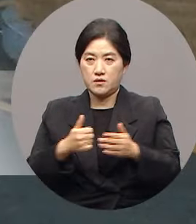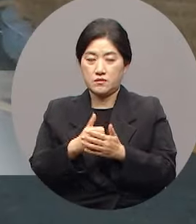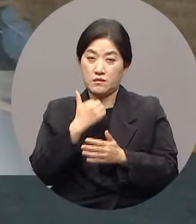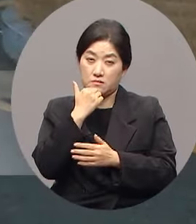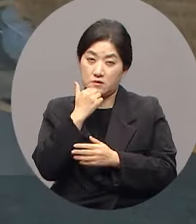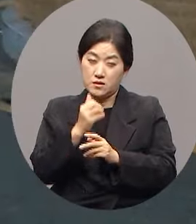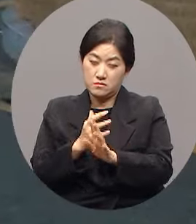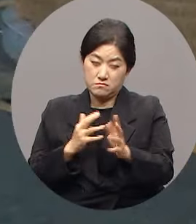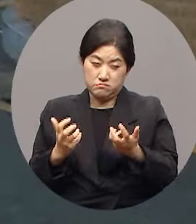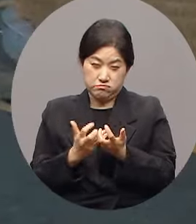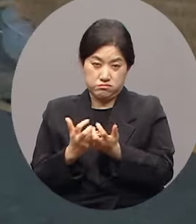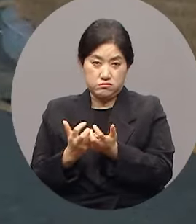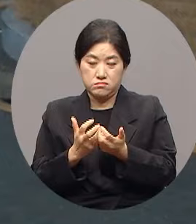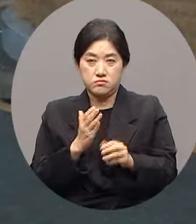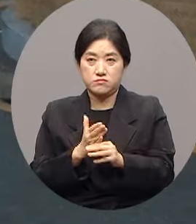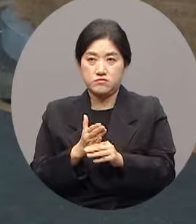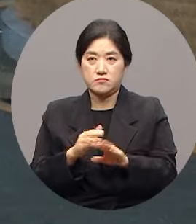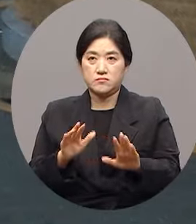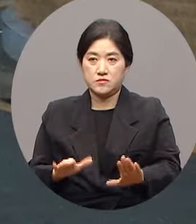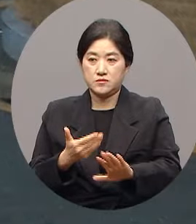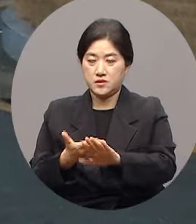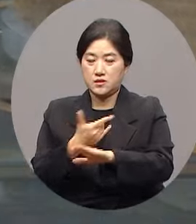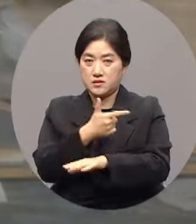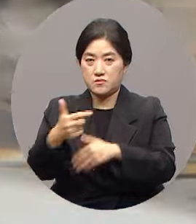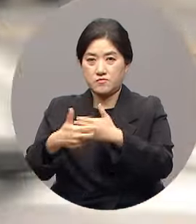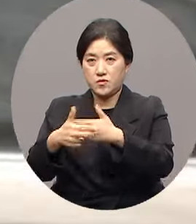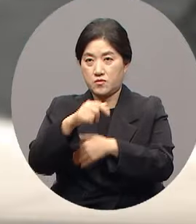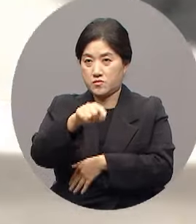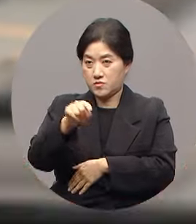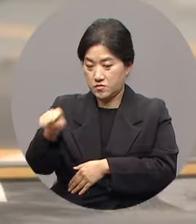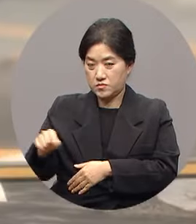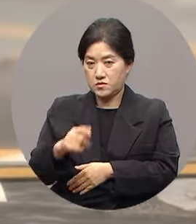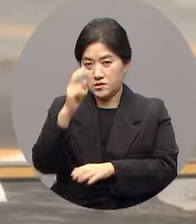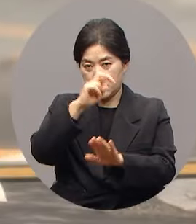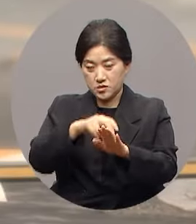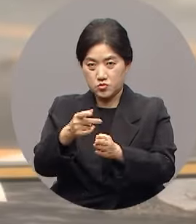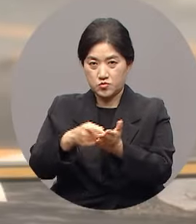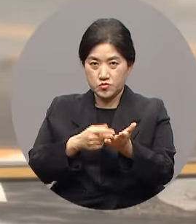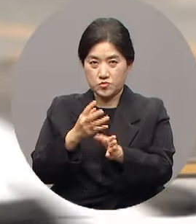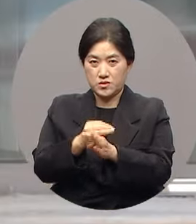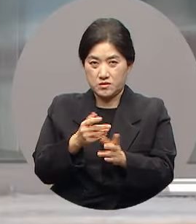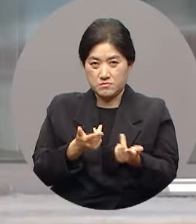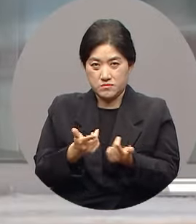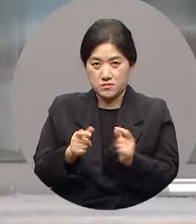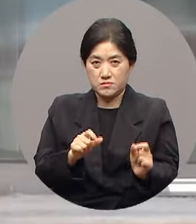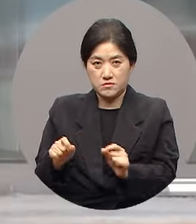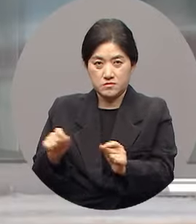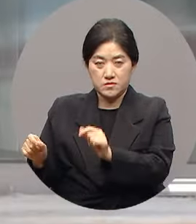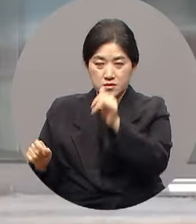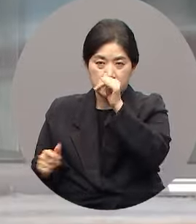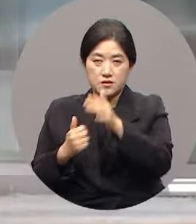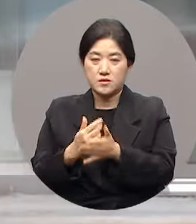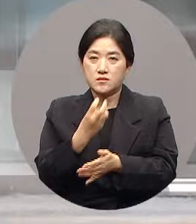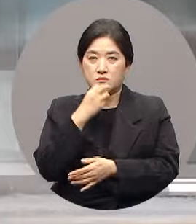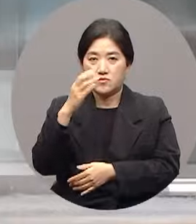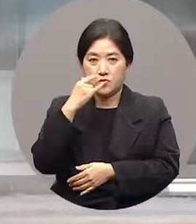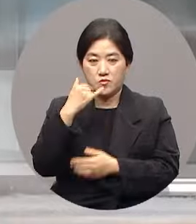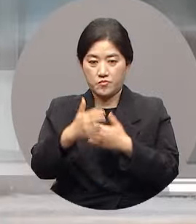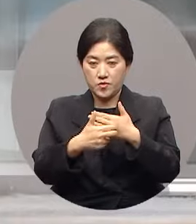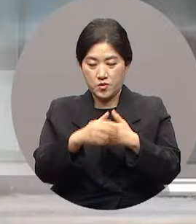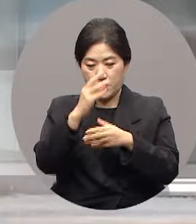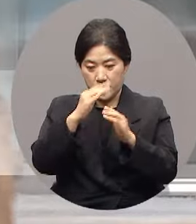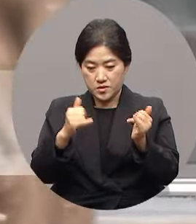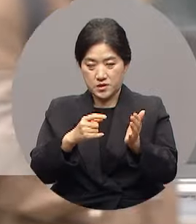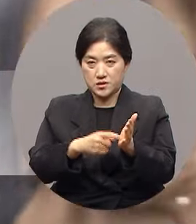틈 없이 붐비고 있습니다. 다른 대형 병원들도 진료와 수술 일정을 조정하고 있습니다. 서울성모병원은